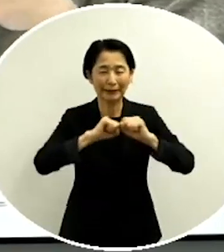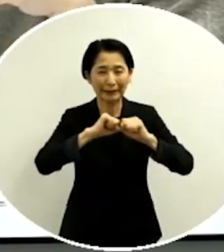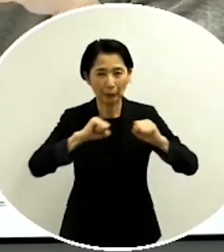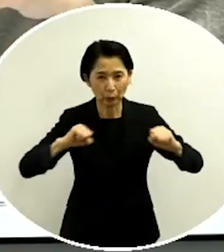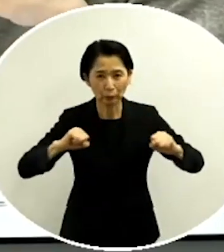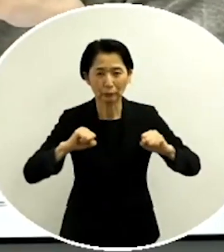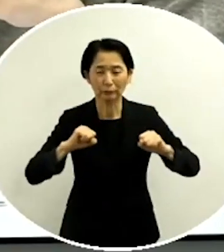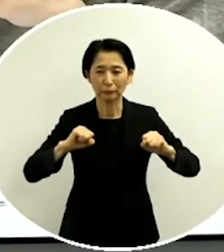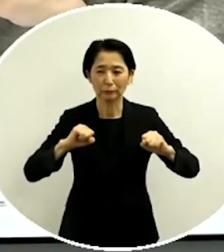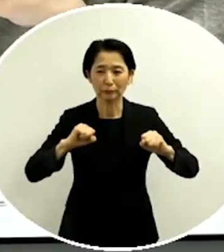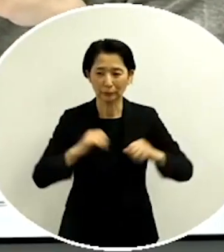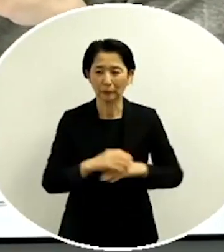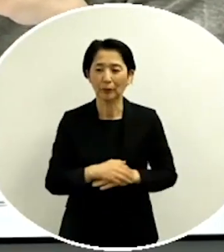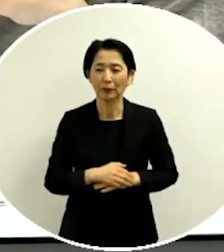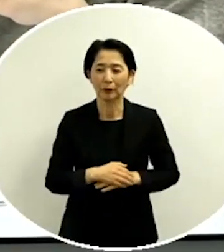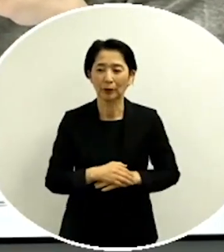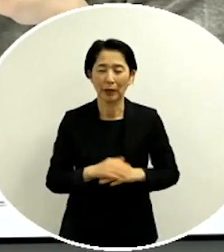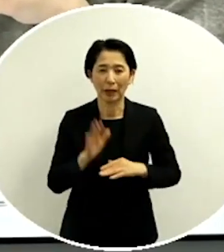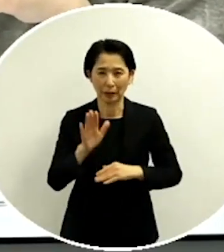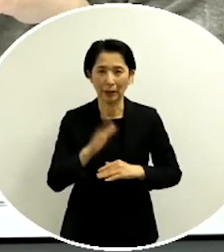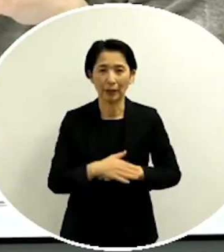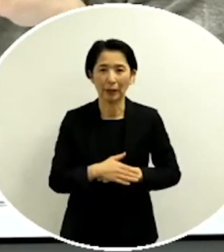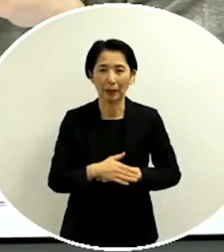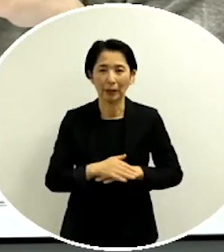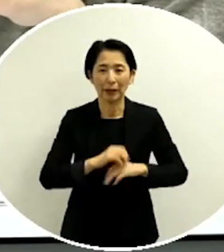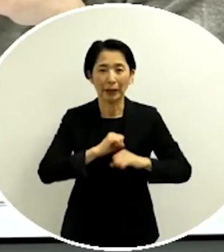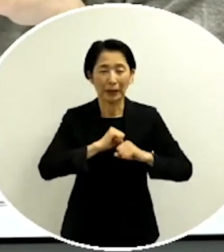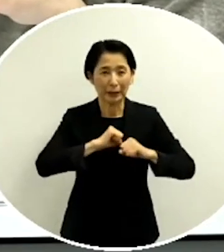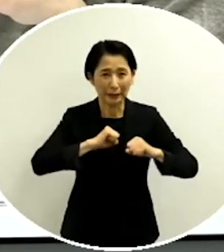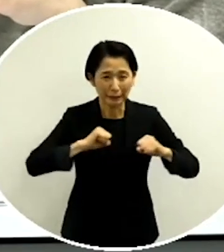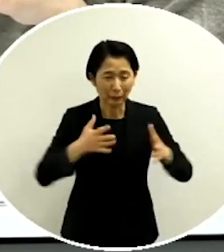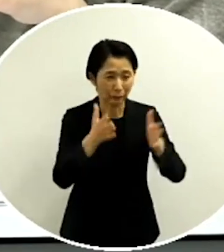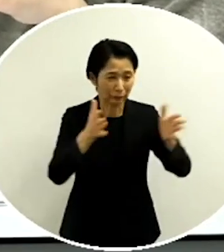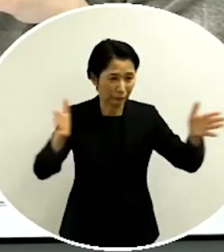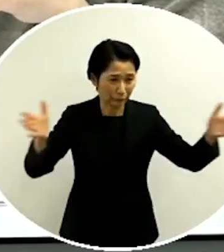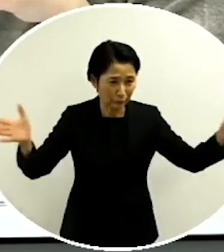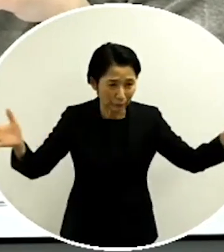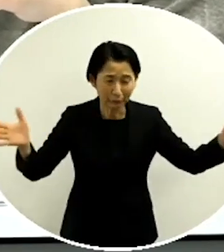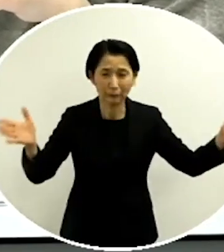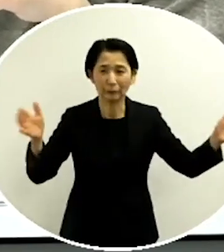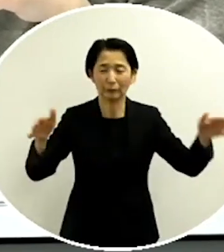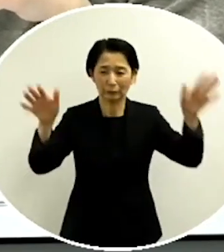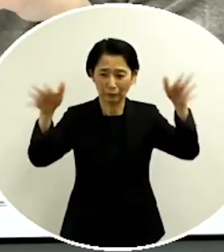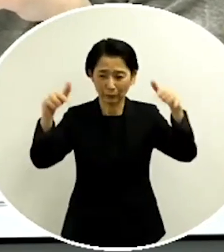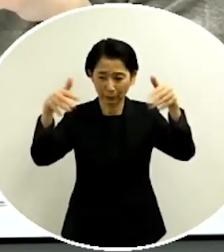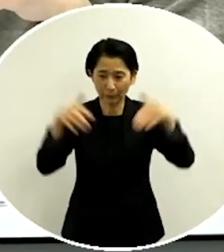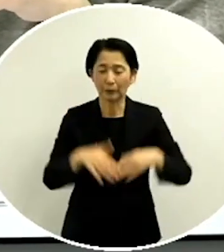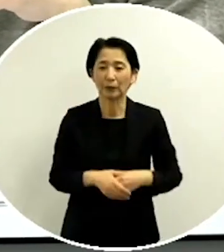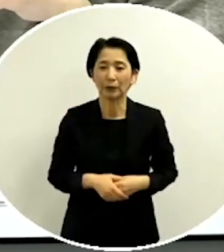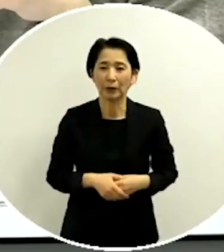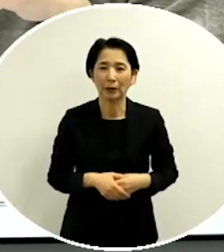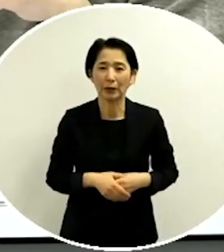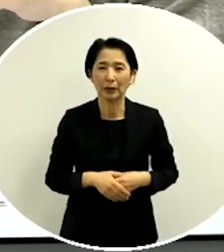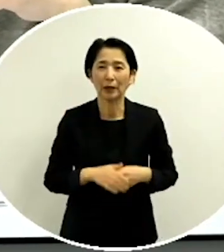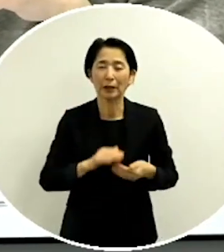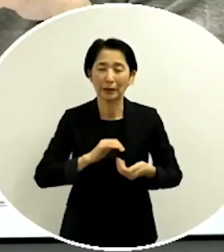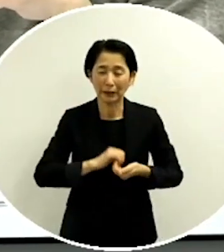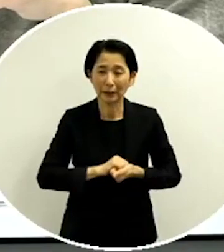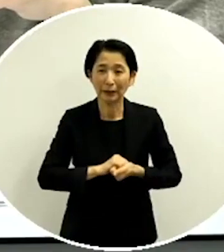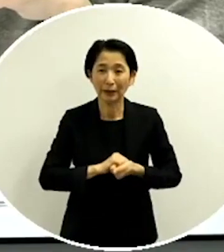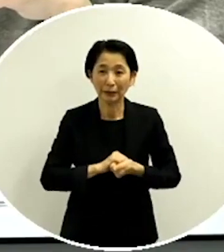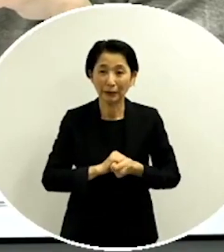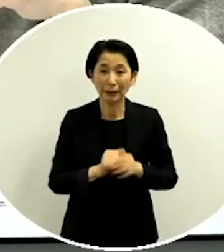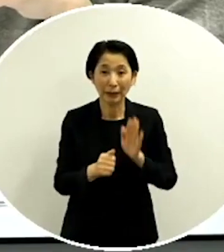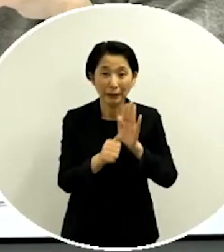話にし皆さんからもあったと思うんですけれどもかなり広くとっているので必ずしもが立憲民主党の支持者